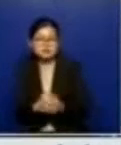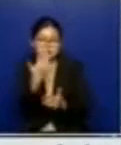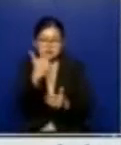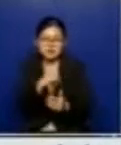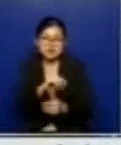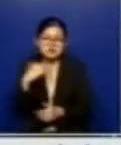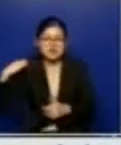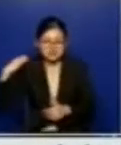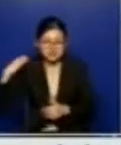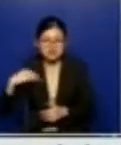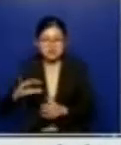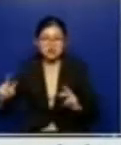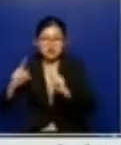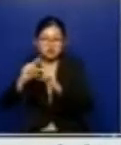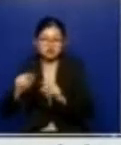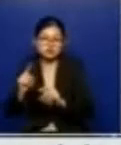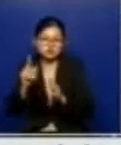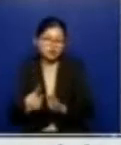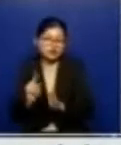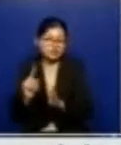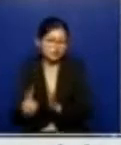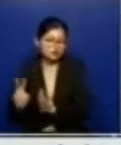าสมัครของกระทรวงท่าน1คนหรือ2คน